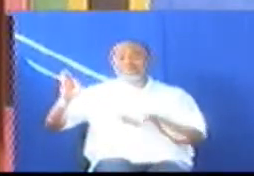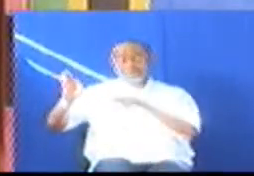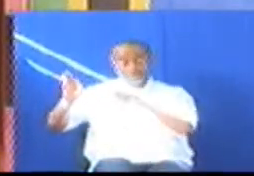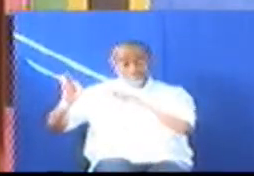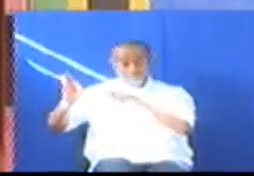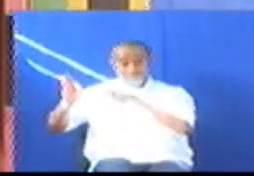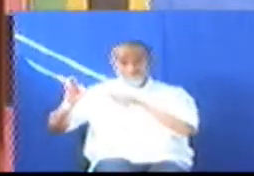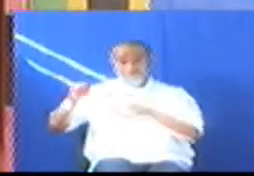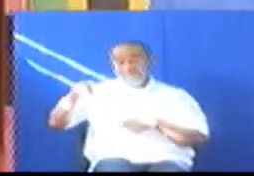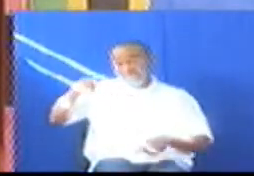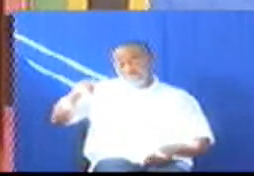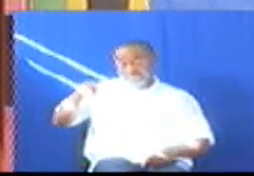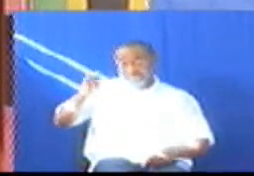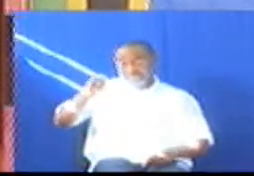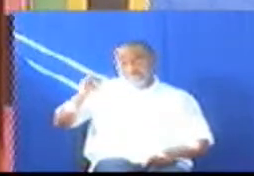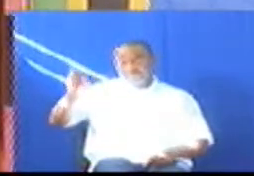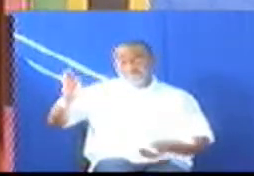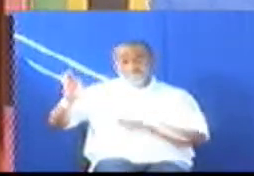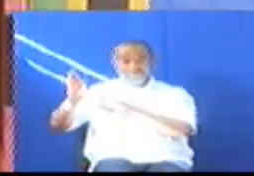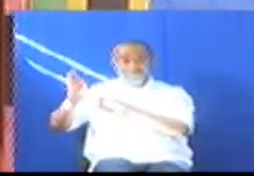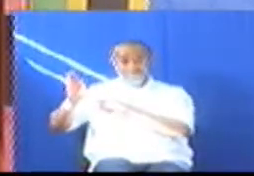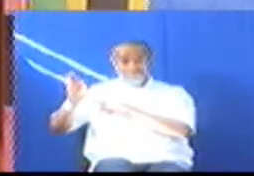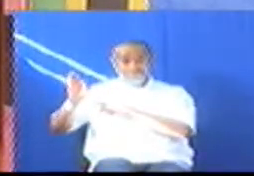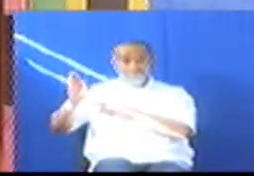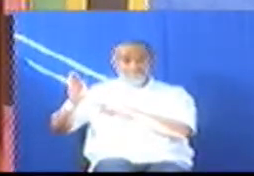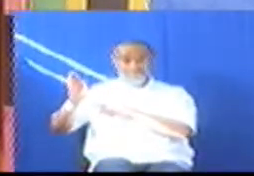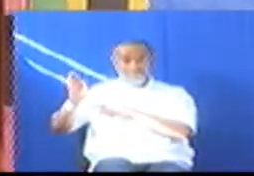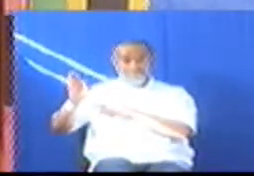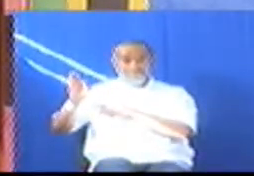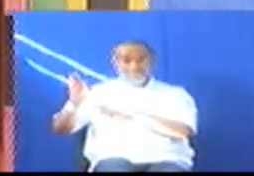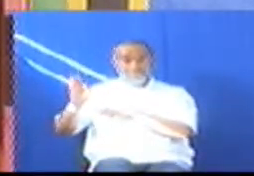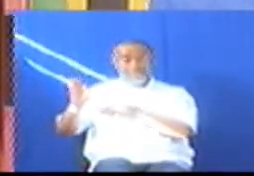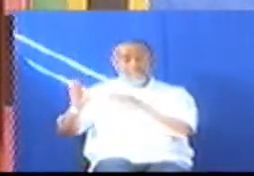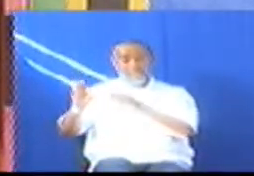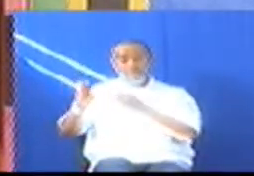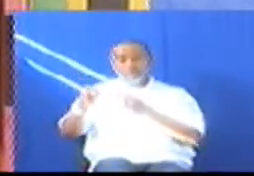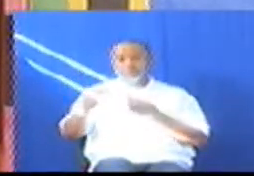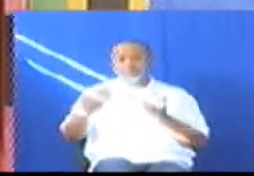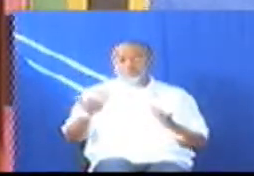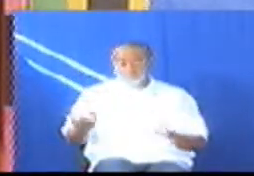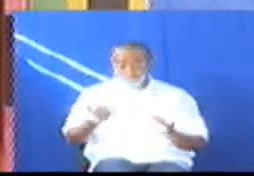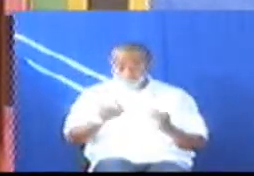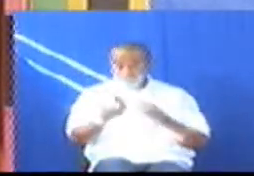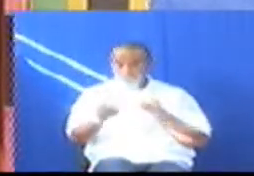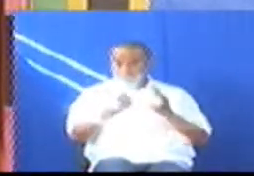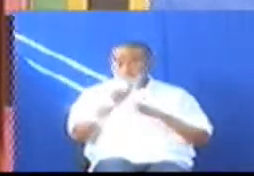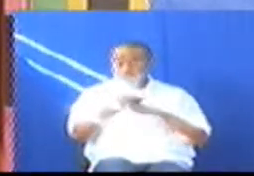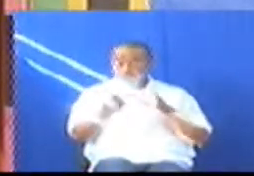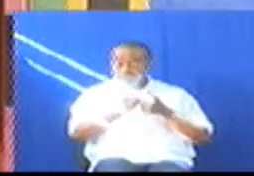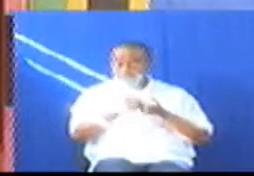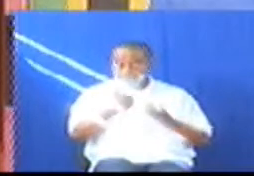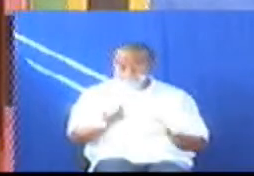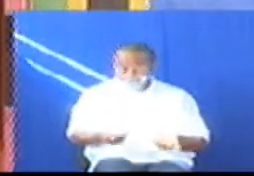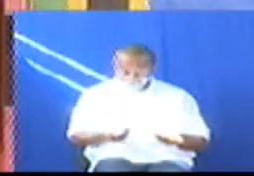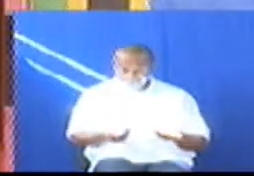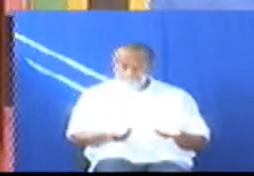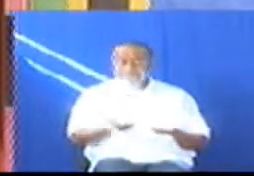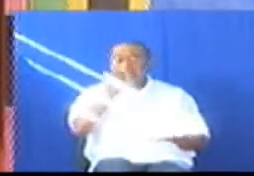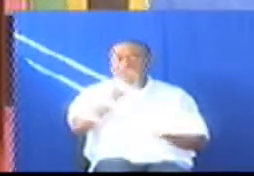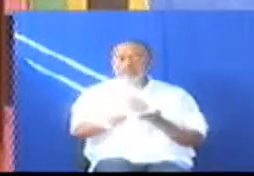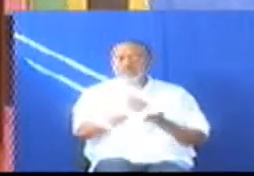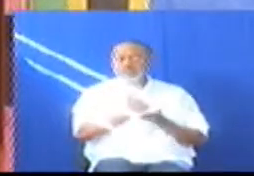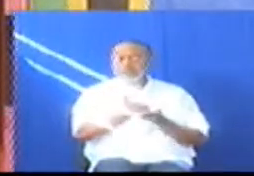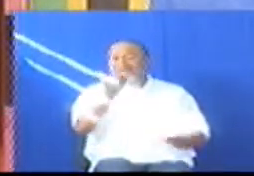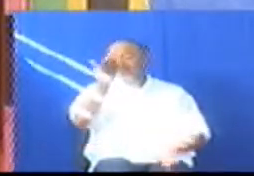wanazungumzia PSSPF, wanazungumzia swala la actuarial evaluation.